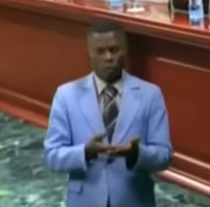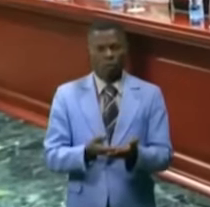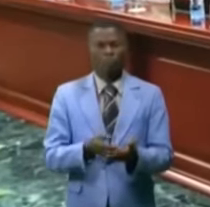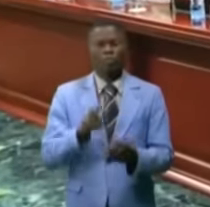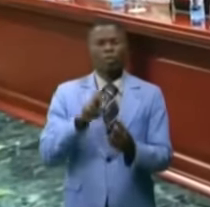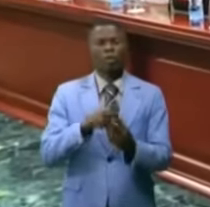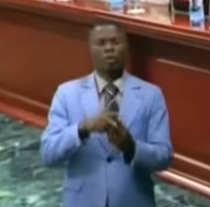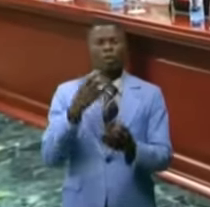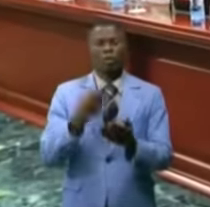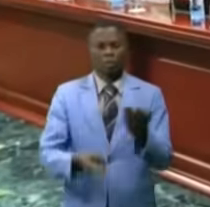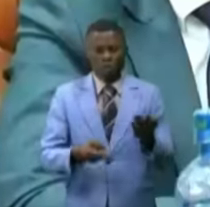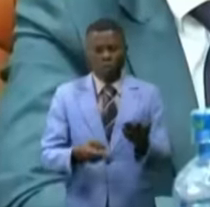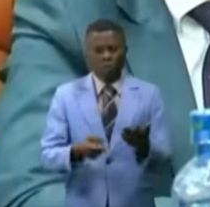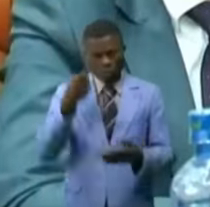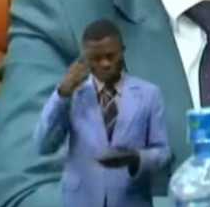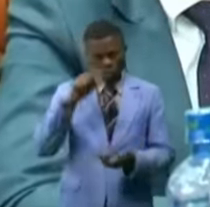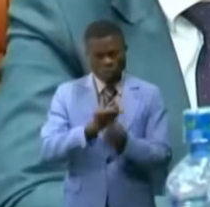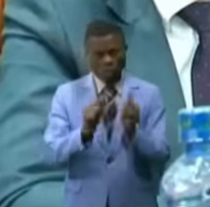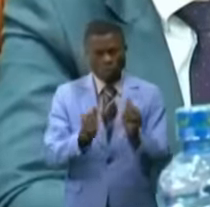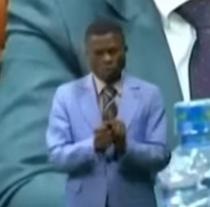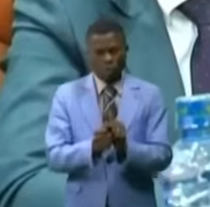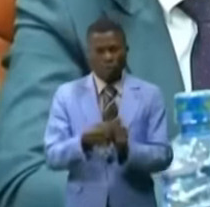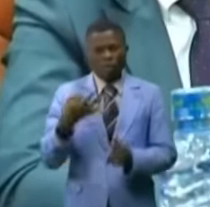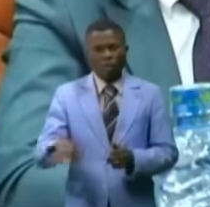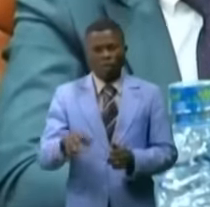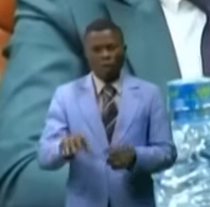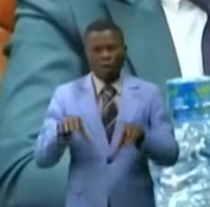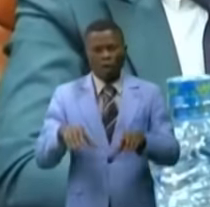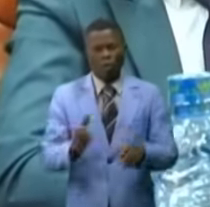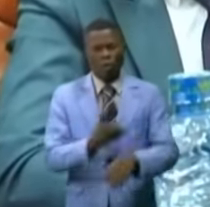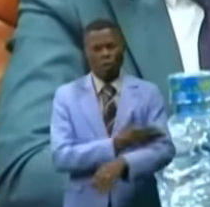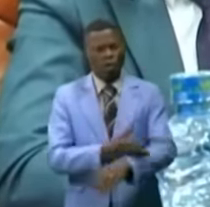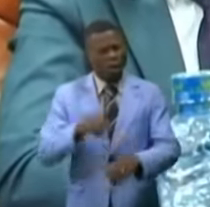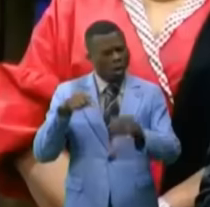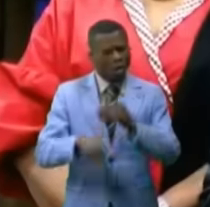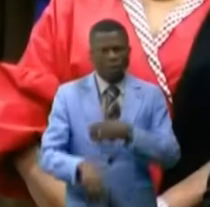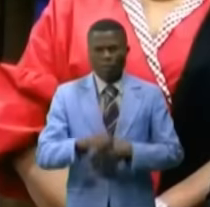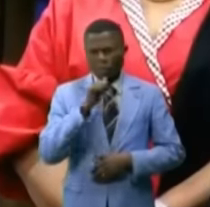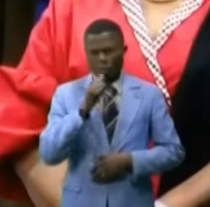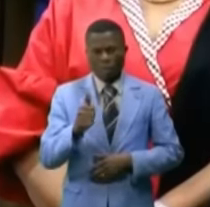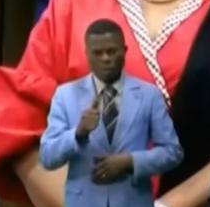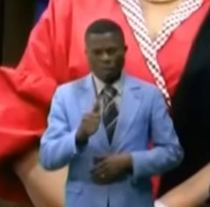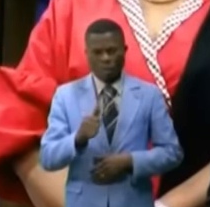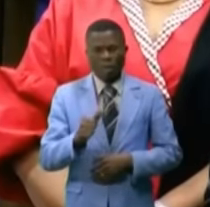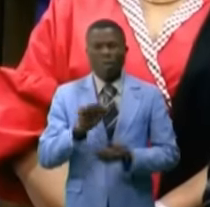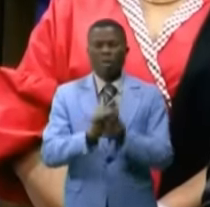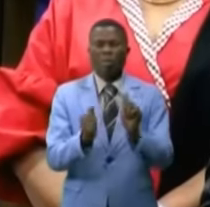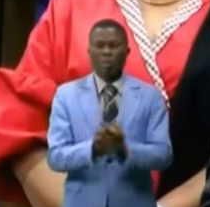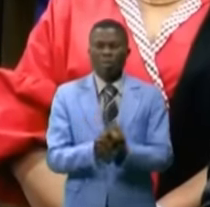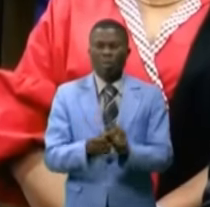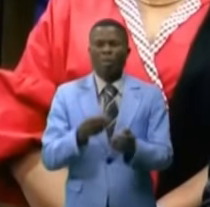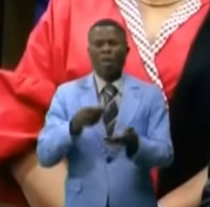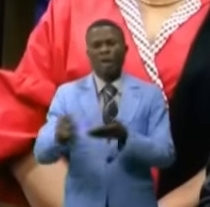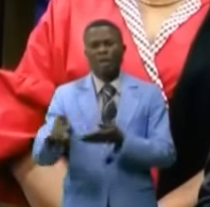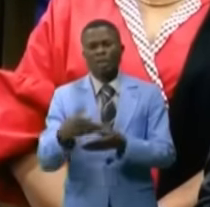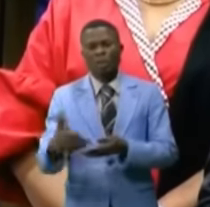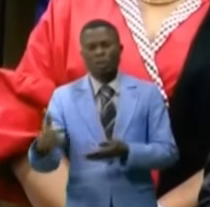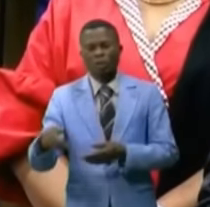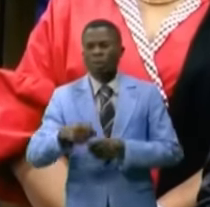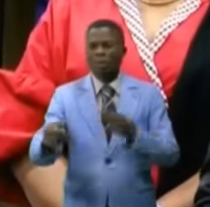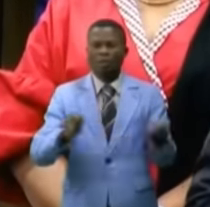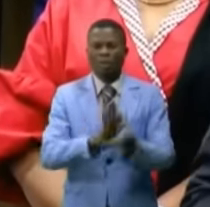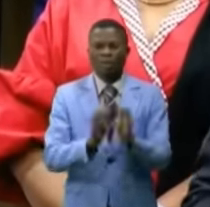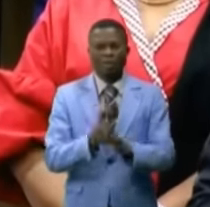ne puisse pas atteindre des proportions qui entamaient déjà le pouvoir d'achat des citoyens congolais. Et